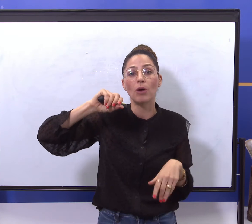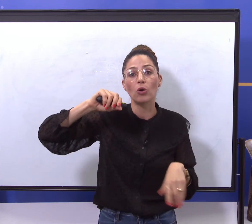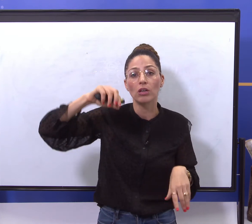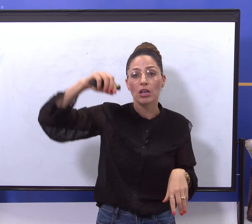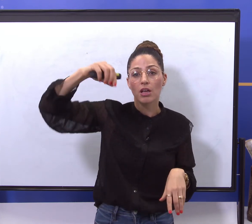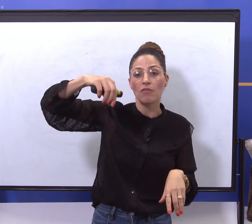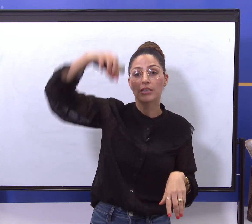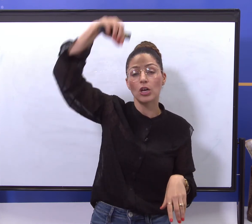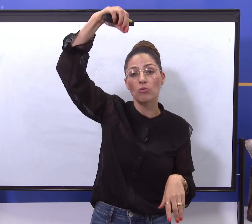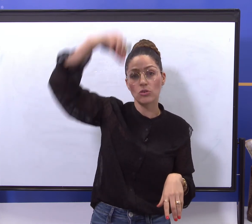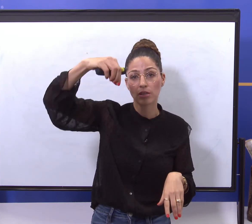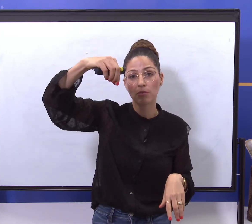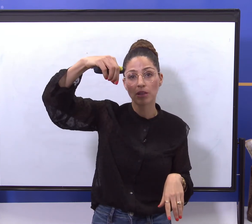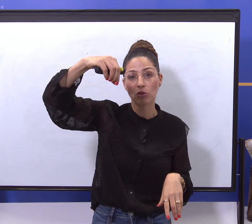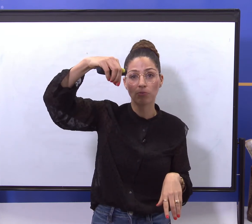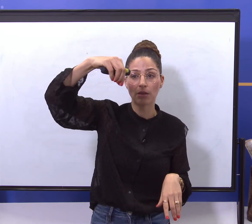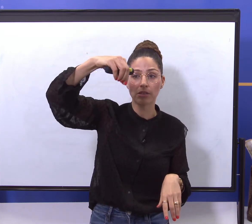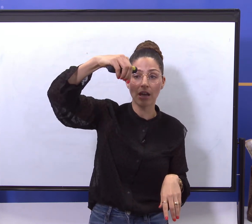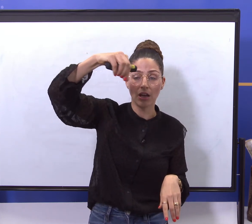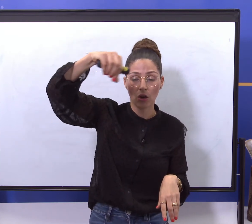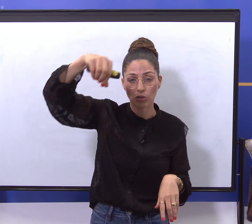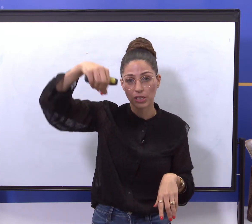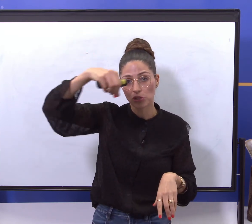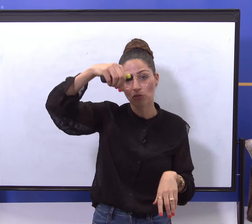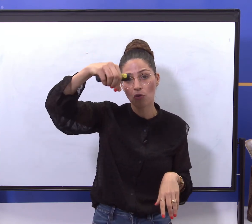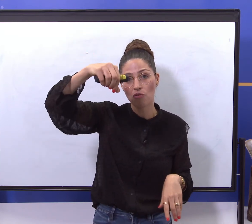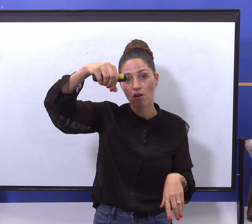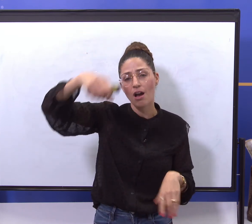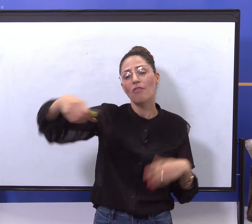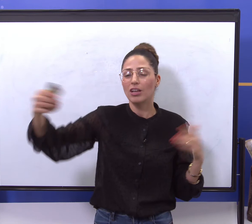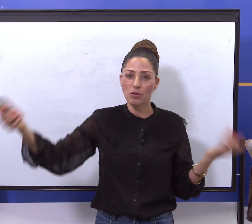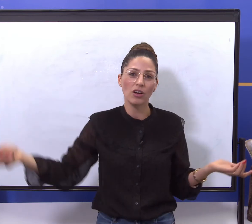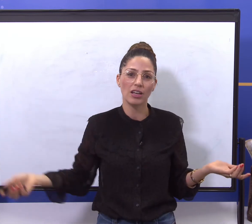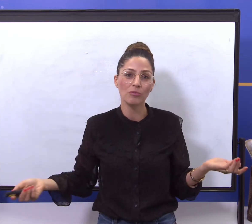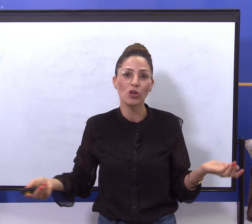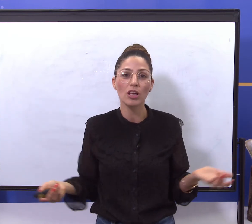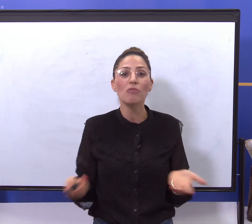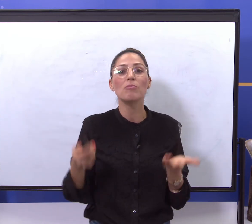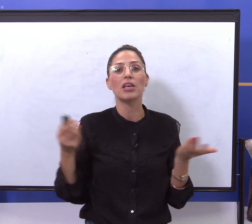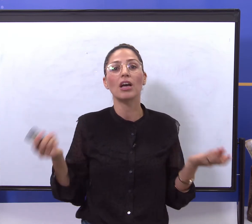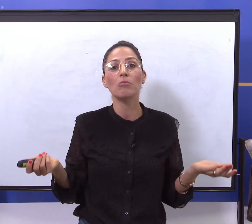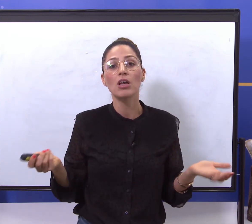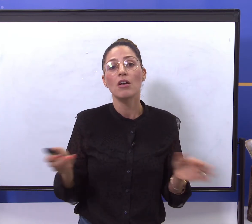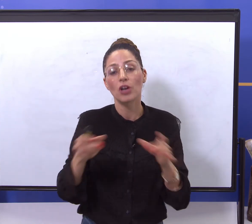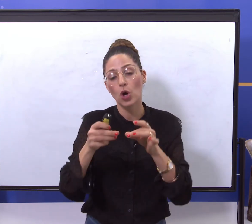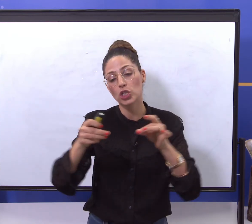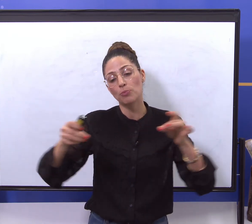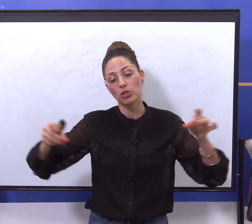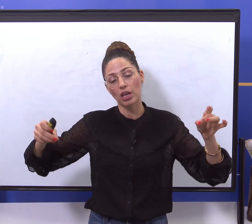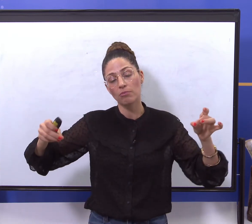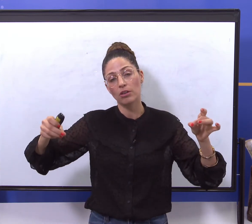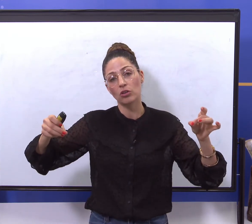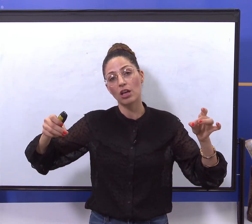את העיפרון. ואז אנחנו שמים את המוט באמצע, עושים סיבוב, אבל אתם כבר ילדים גדולים ומכירים,